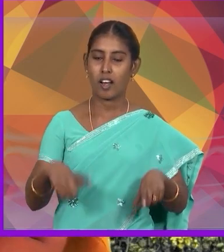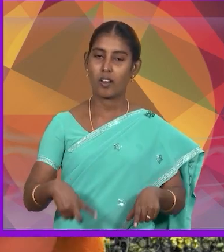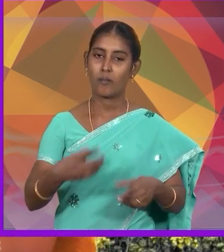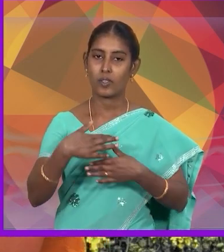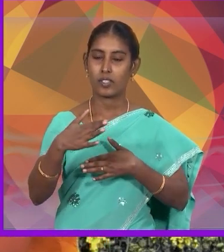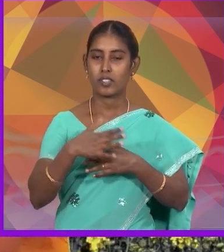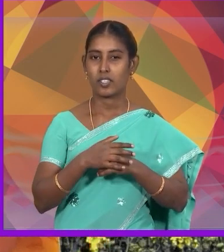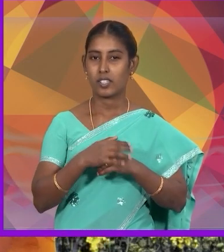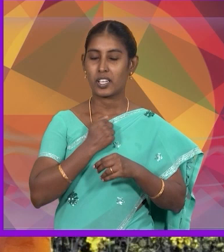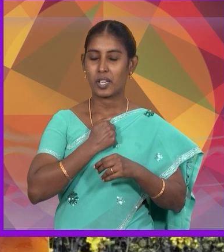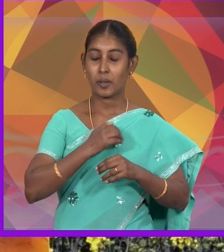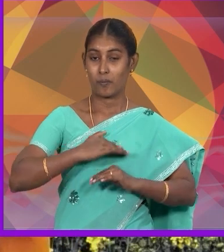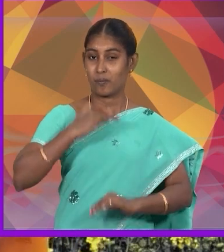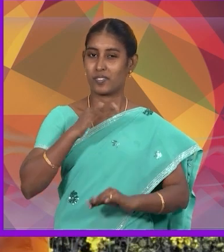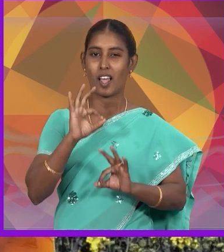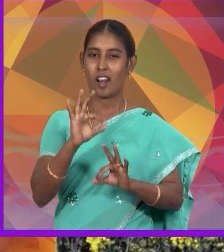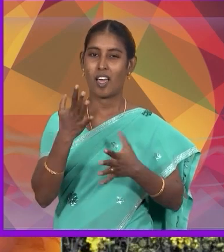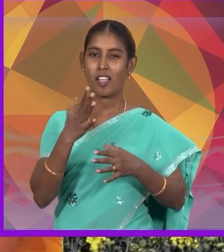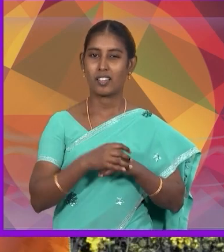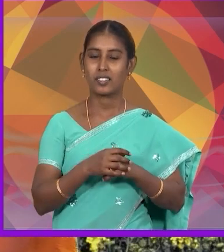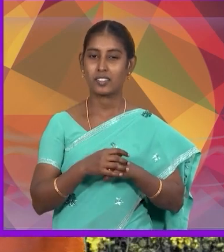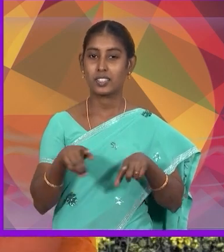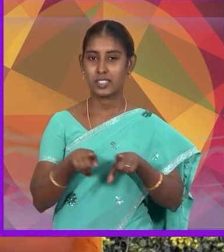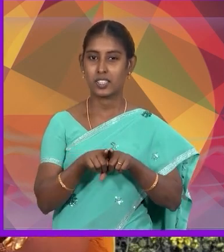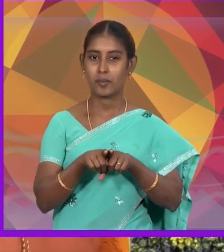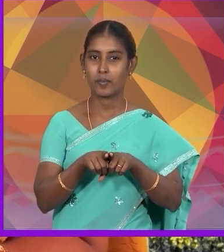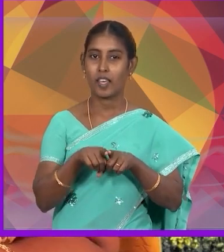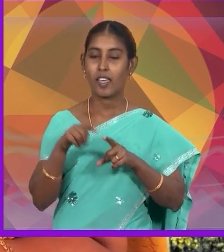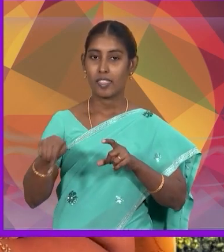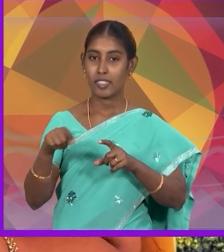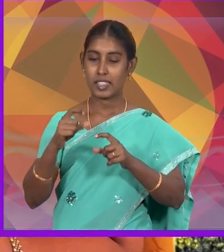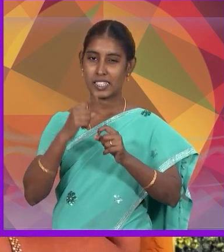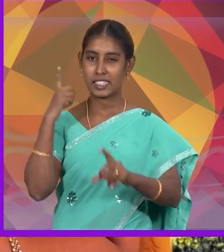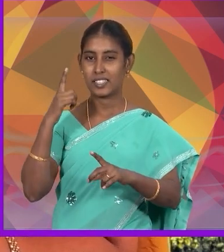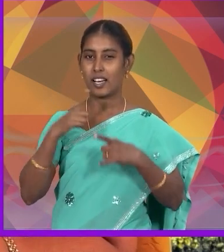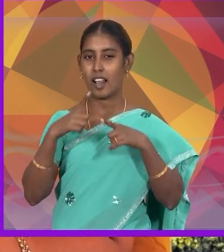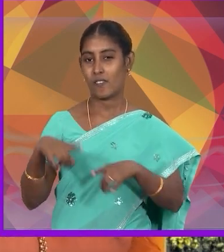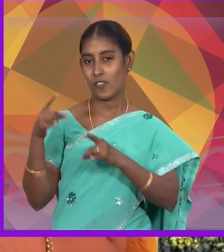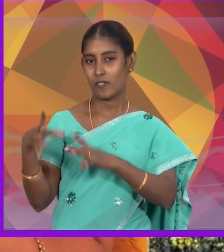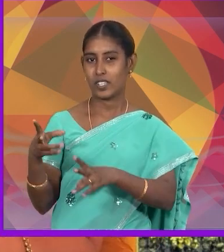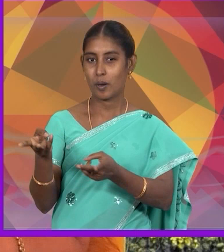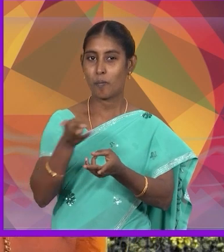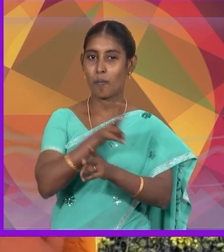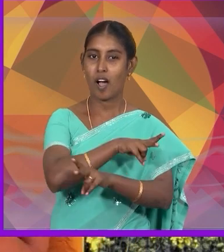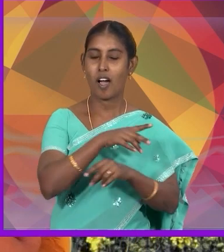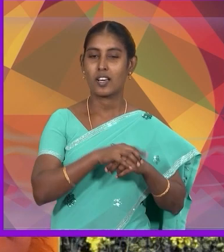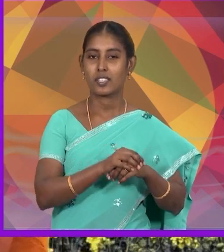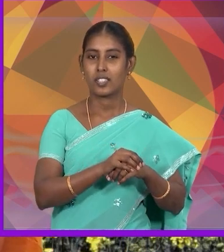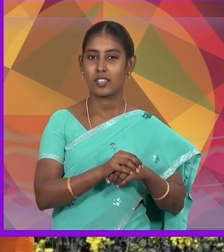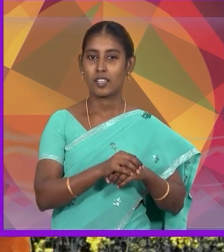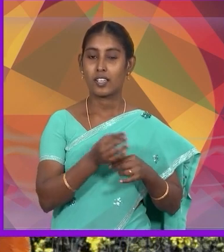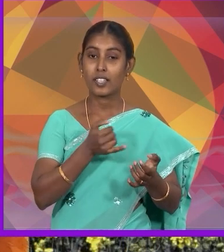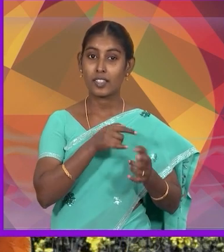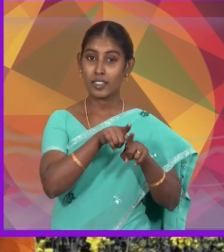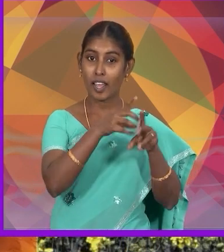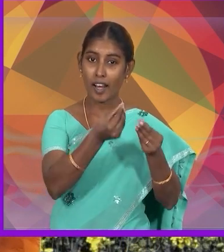வாழ்க்கைய எனக்கு மன திருப்தி இல்ல, அதனால நான் வந்து இந்த விவசாயத்தையே மேற்கொள்றேன், உங்களை விட புதிய நவீன